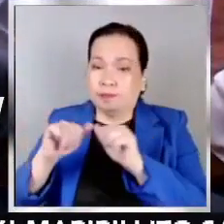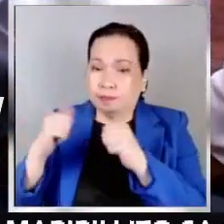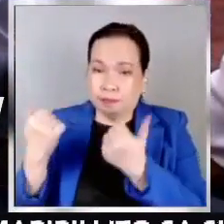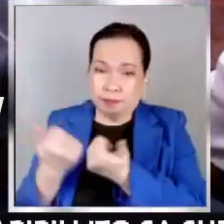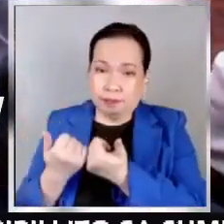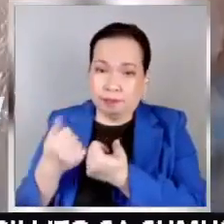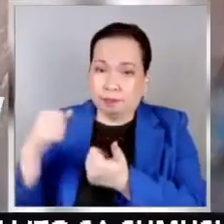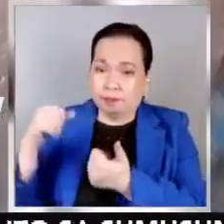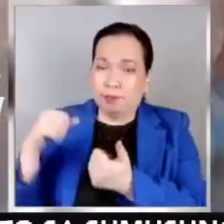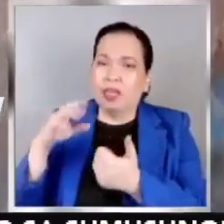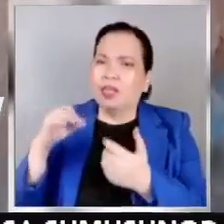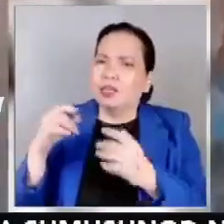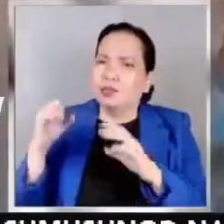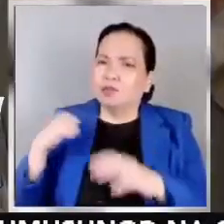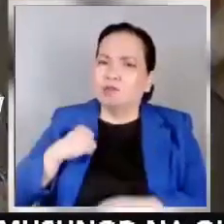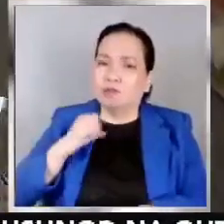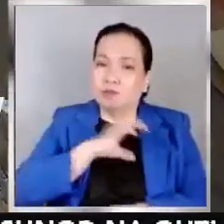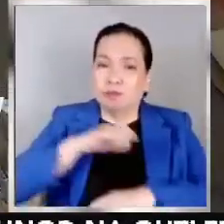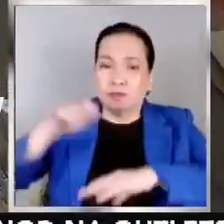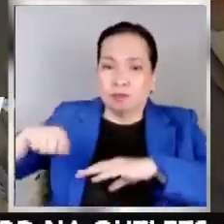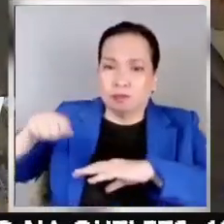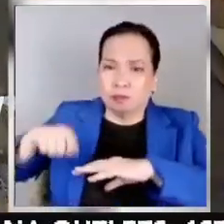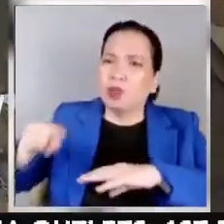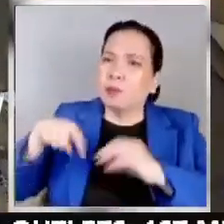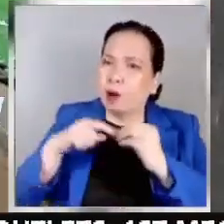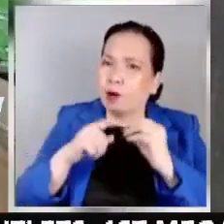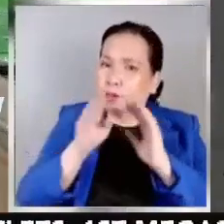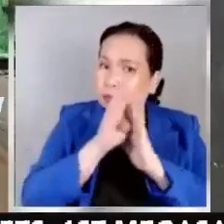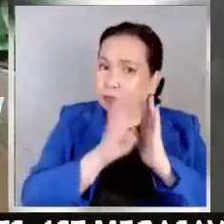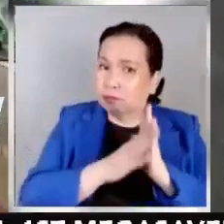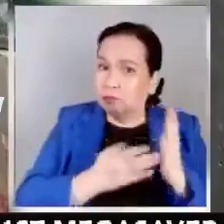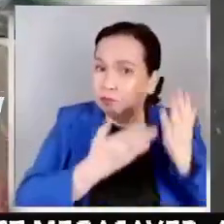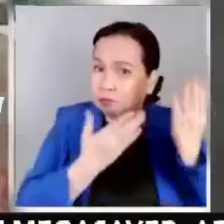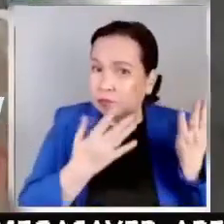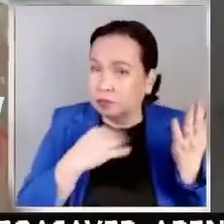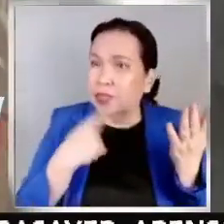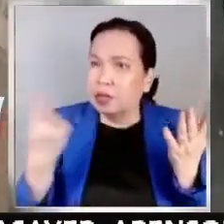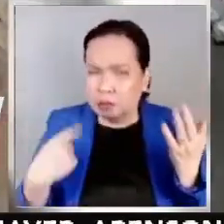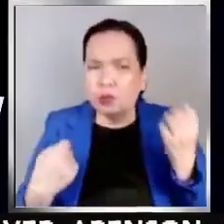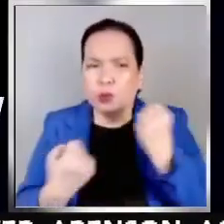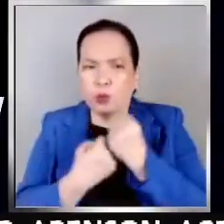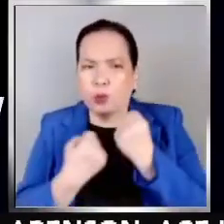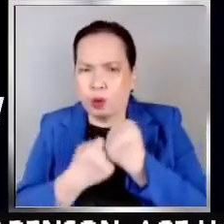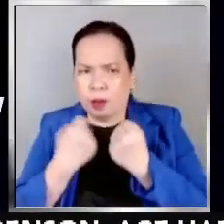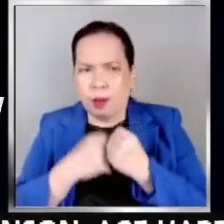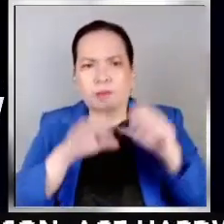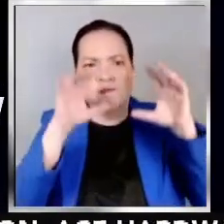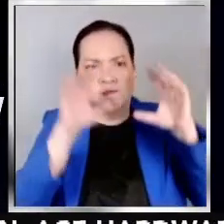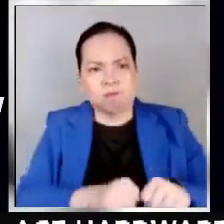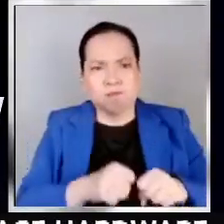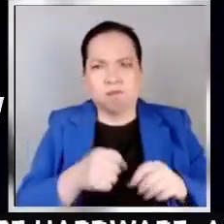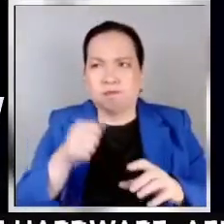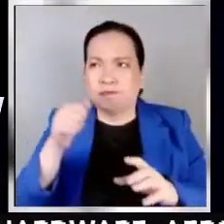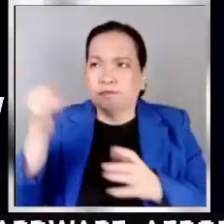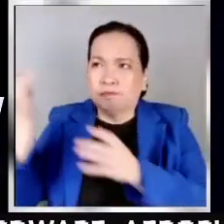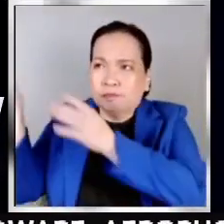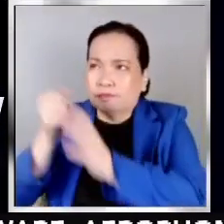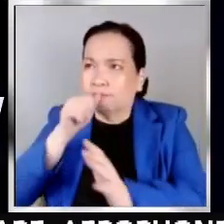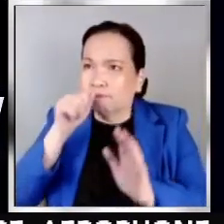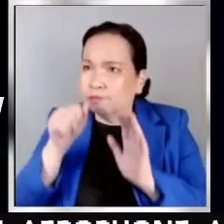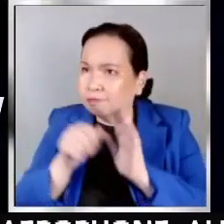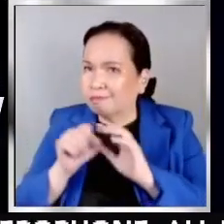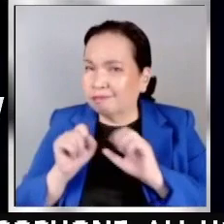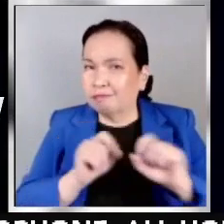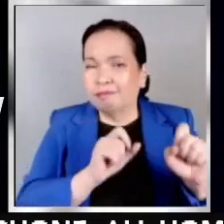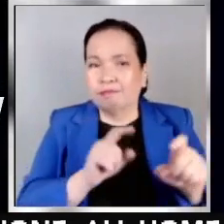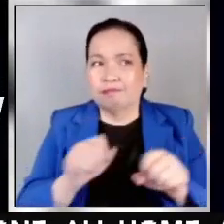sa panukala. Pabor naman daw silang dapat tutukan ang pagsugpo sa smuggling, pero... Mukhang may consensus kanina that the